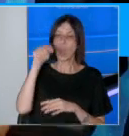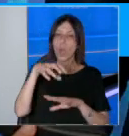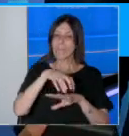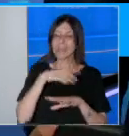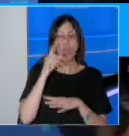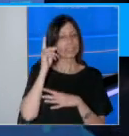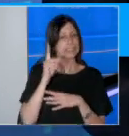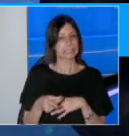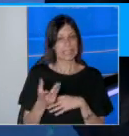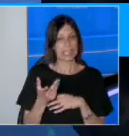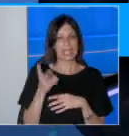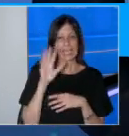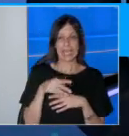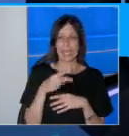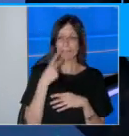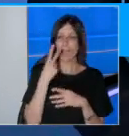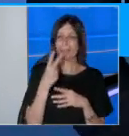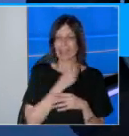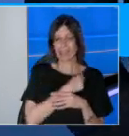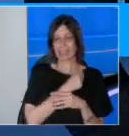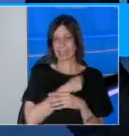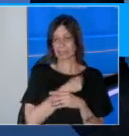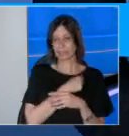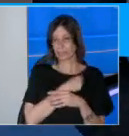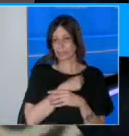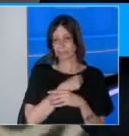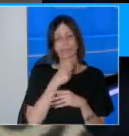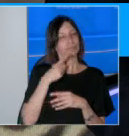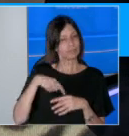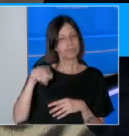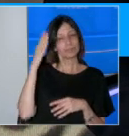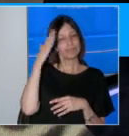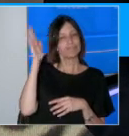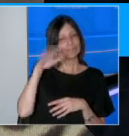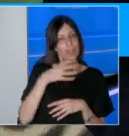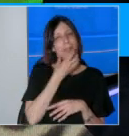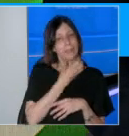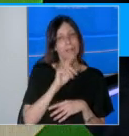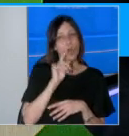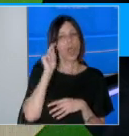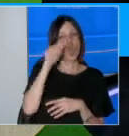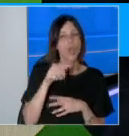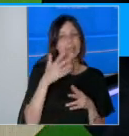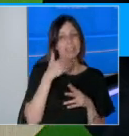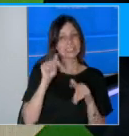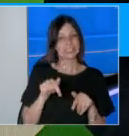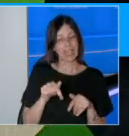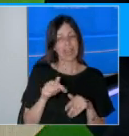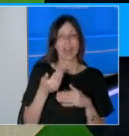לא צריך לעלות להר הבית, גם בהיבט הדתי. אנחנו מכירים גם רבנים שאמרו לא לעלות לארץ ישראל.